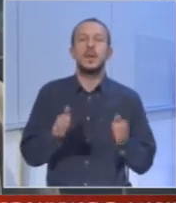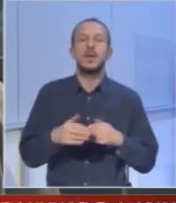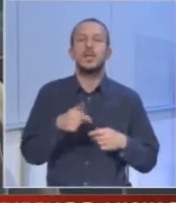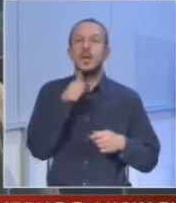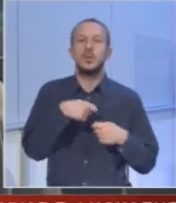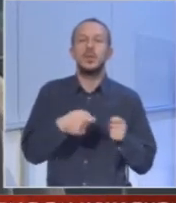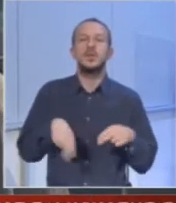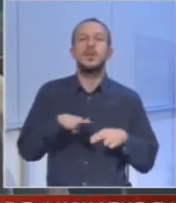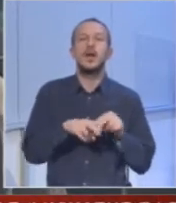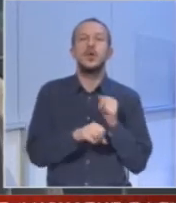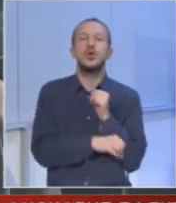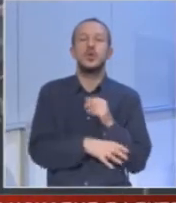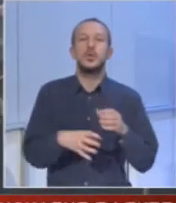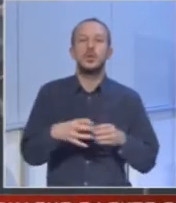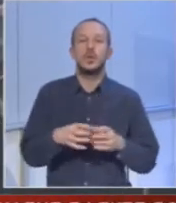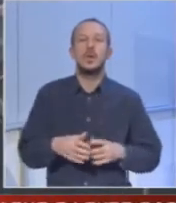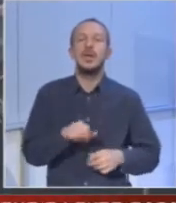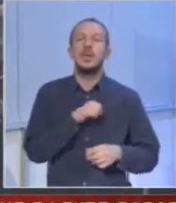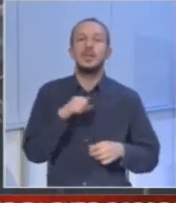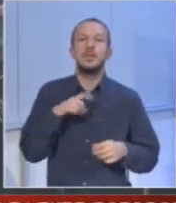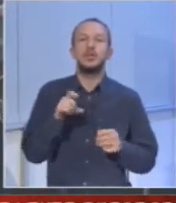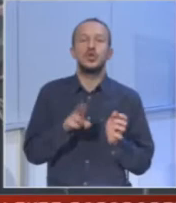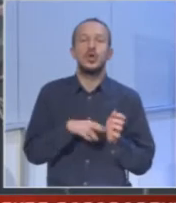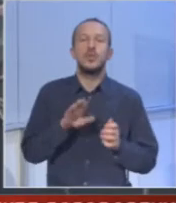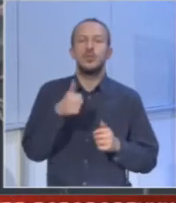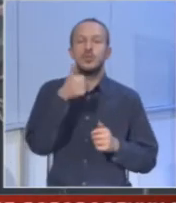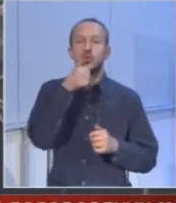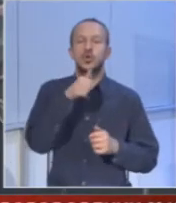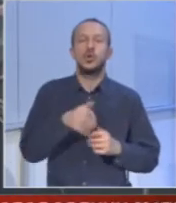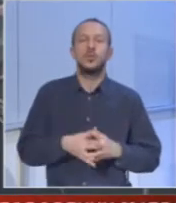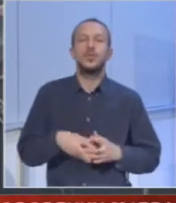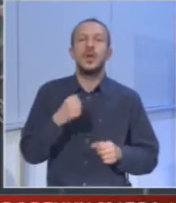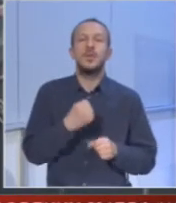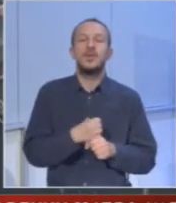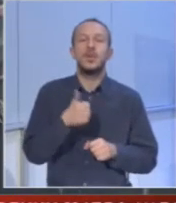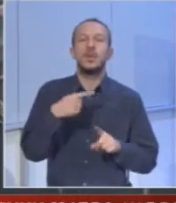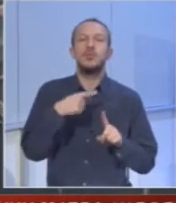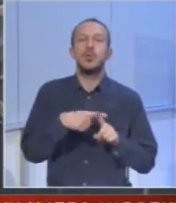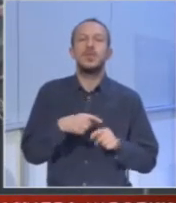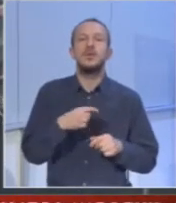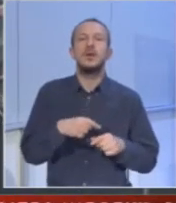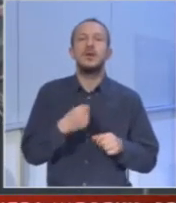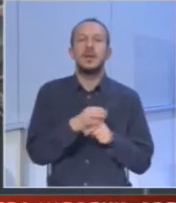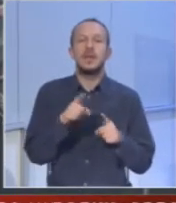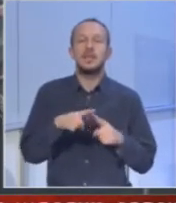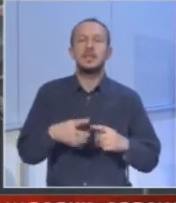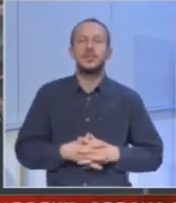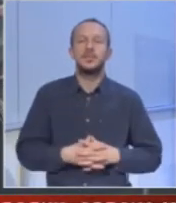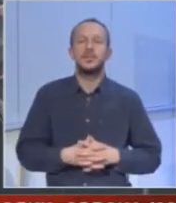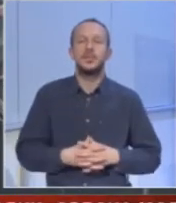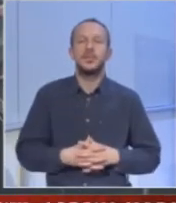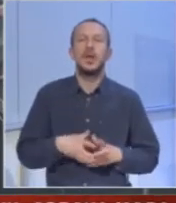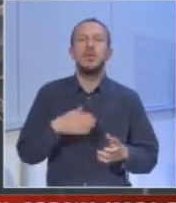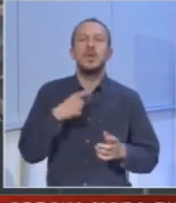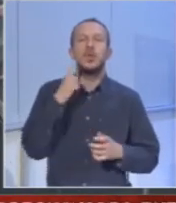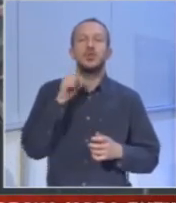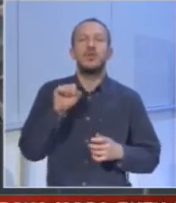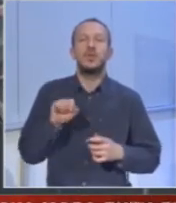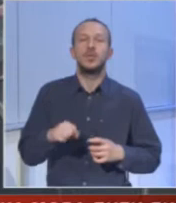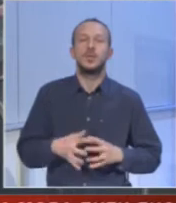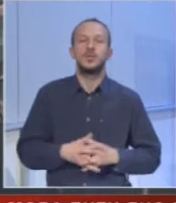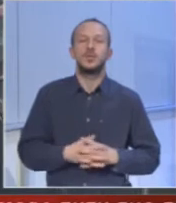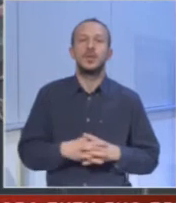i podijeliti najugroženijim kategorijama. Samim činom ovim što pravimo jedan pozitivan gest, znači mi pokušavamo